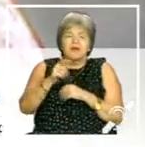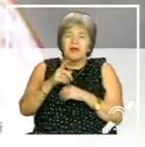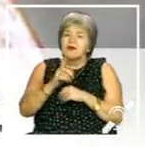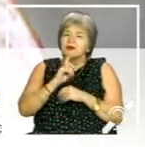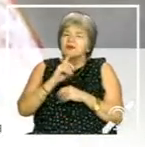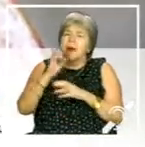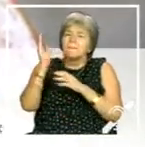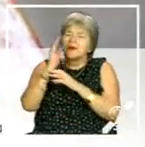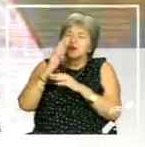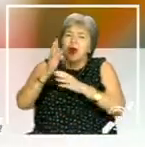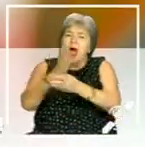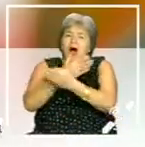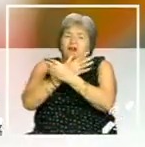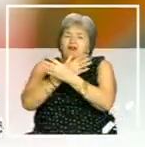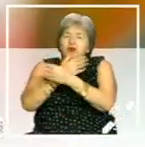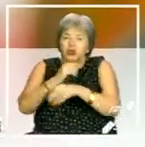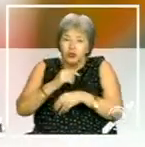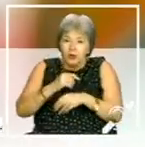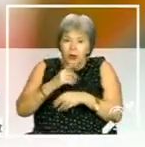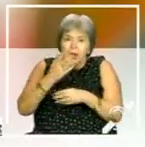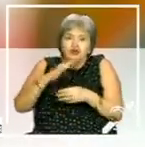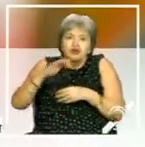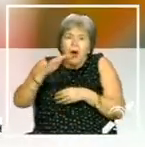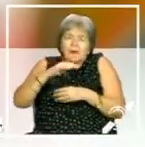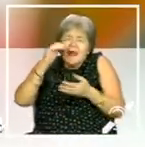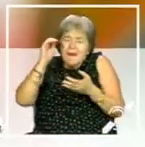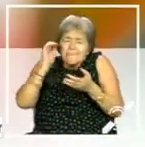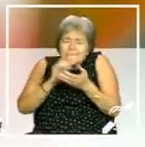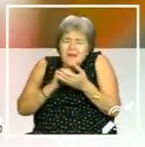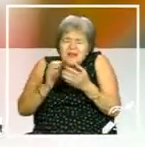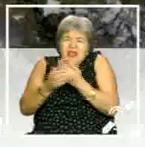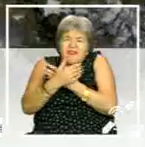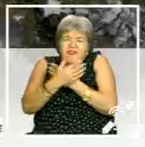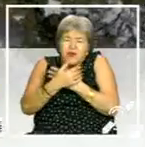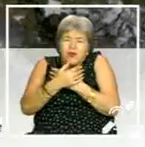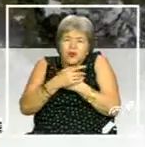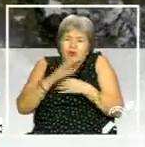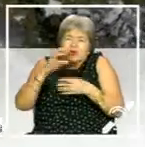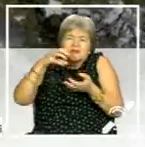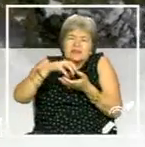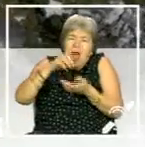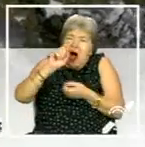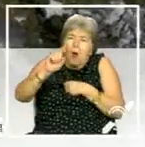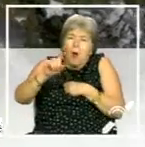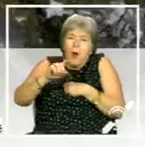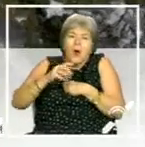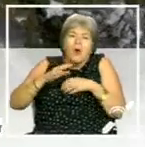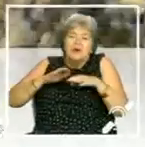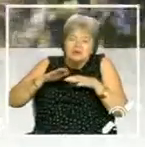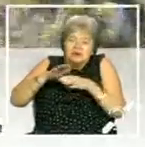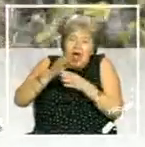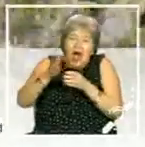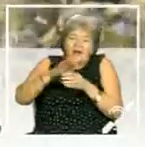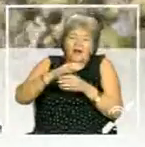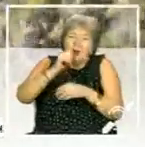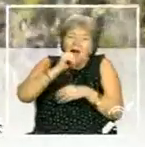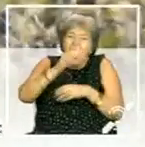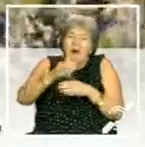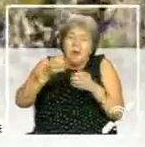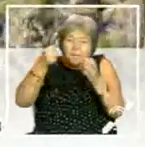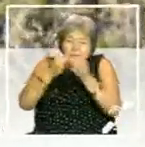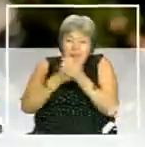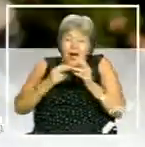și pădurea fluturilor, pentru că toamna mii de specii de fluturi zboară de-a lungul cursurilor de apă până pe vârful muntelui Mabu